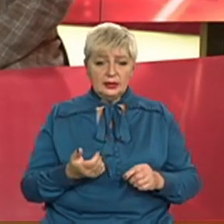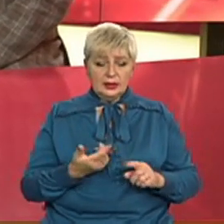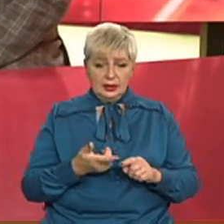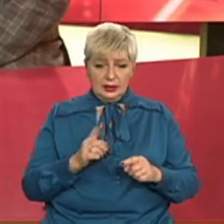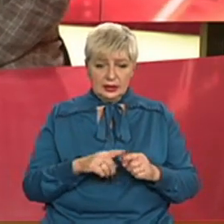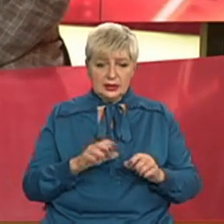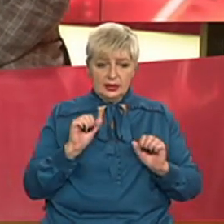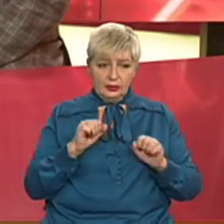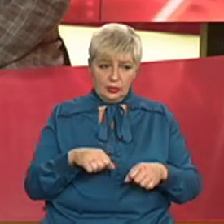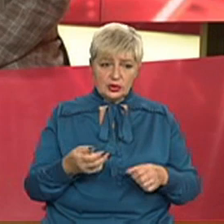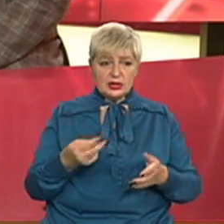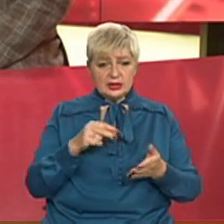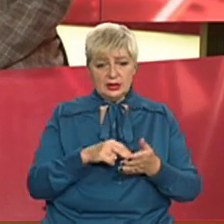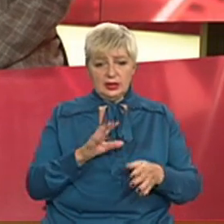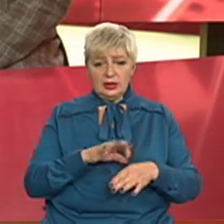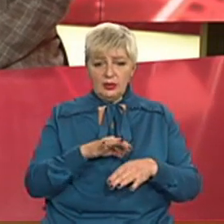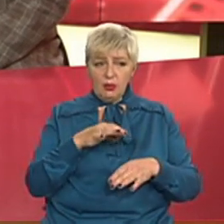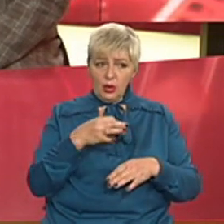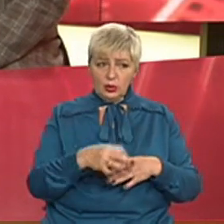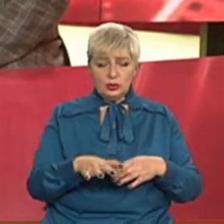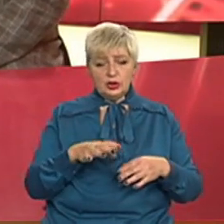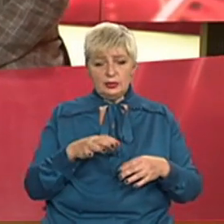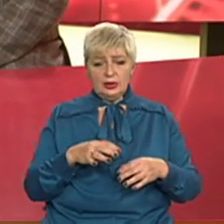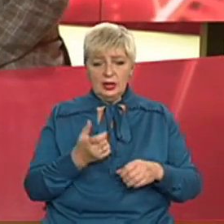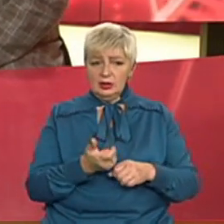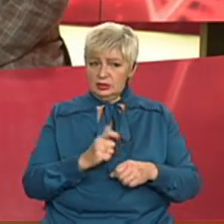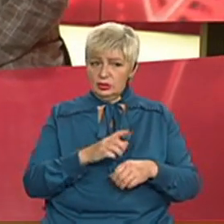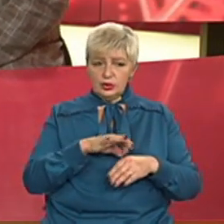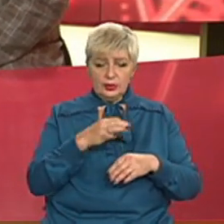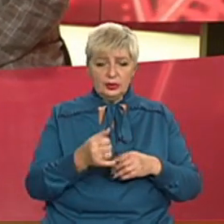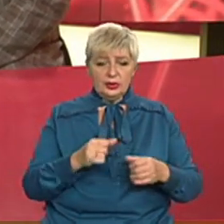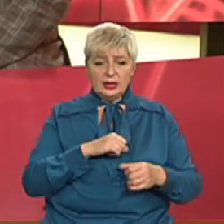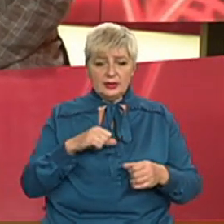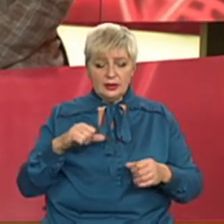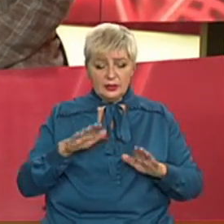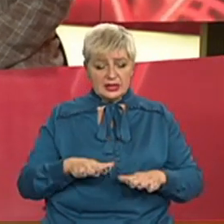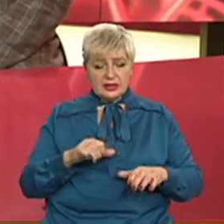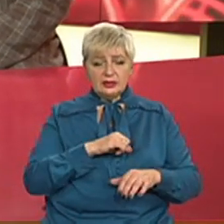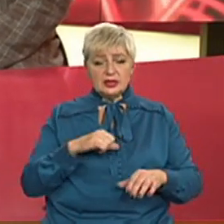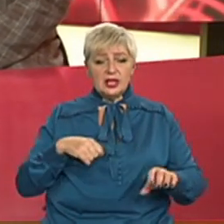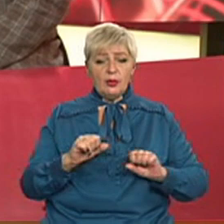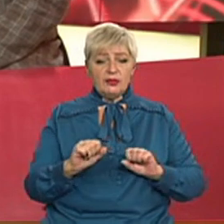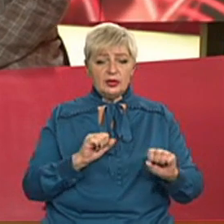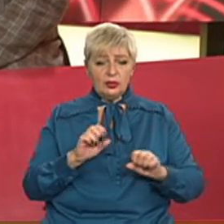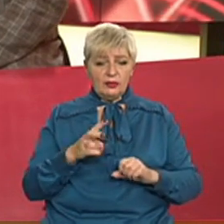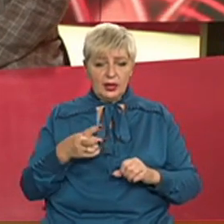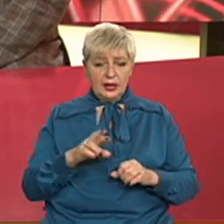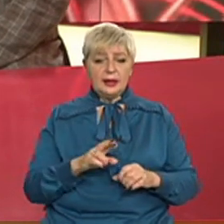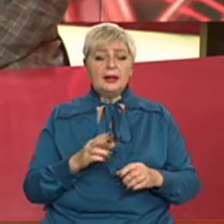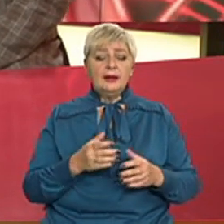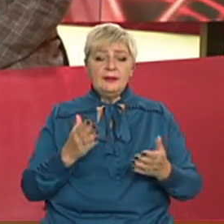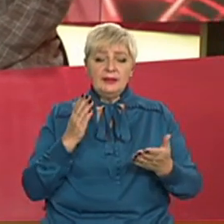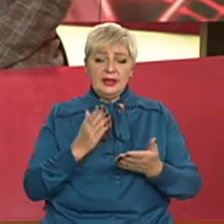стати трохи болючими або досить болючими для місцевого самоврядування. Тобто я правильно розумію,